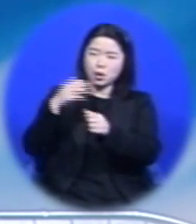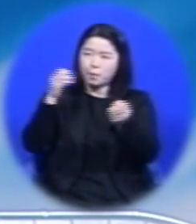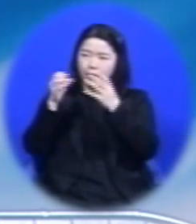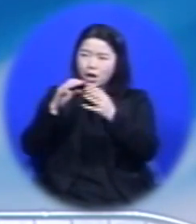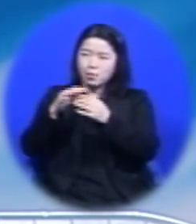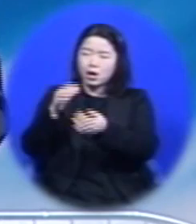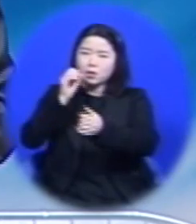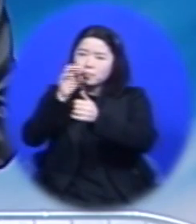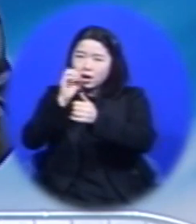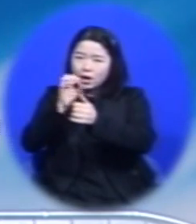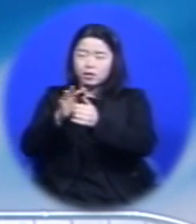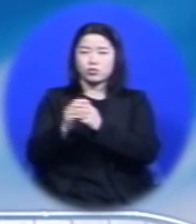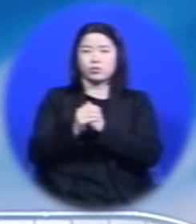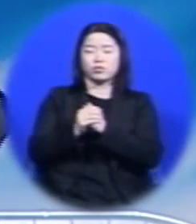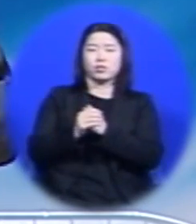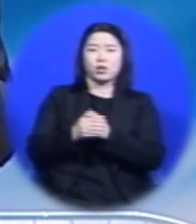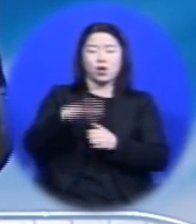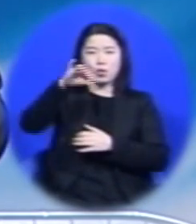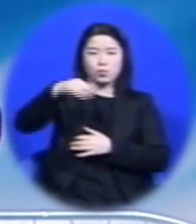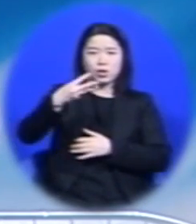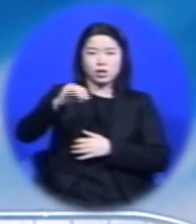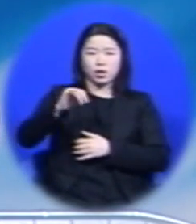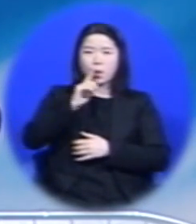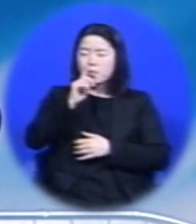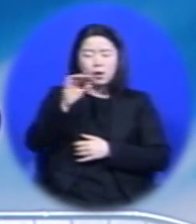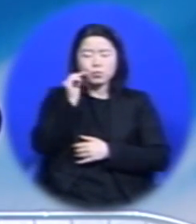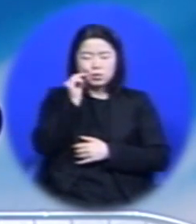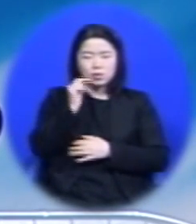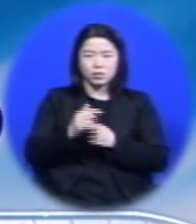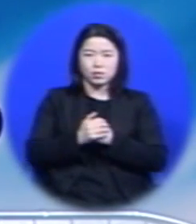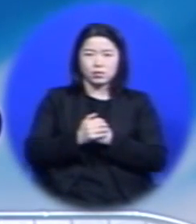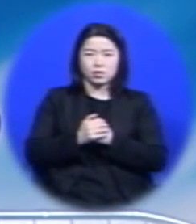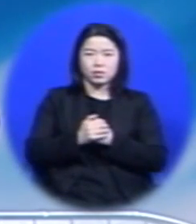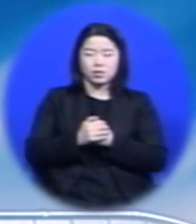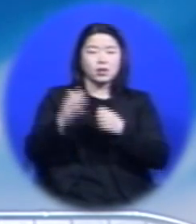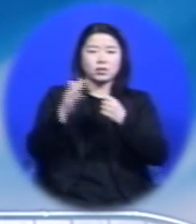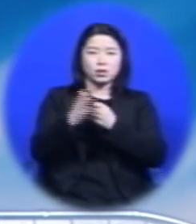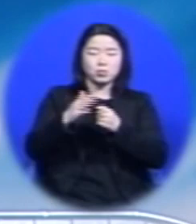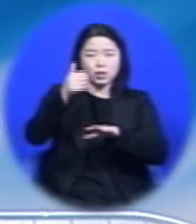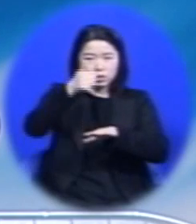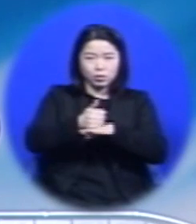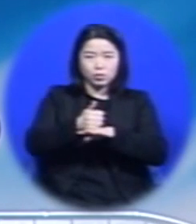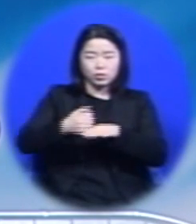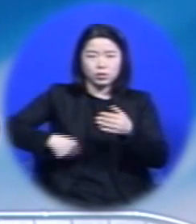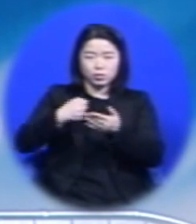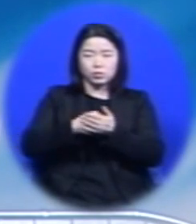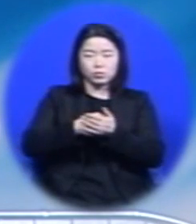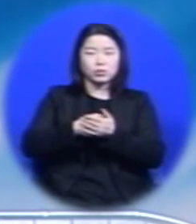잊어버렸을까 봐 이야기 해 주는데 윌리가 말을 못 하는 거예요 그러다가 결국 윌리가